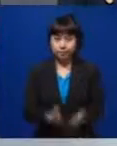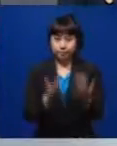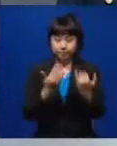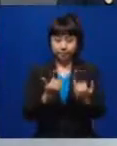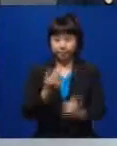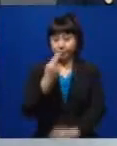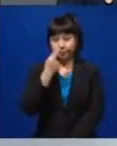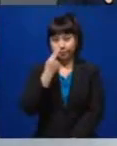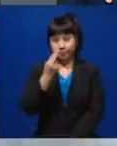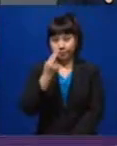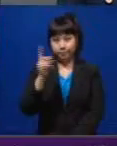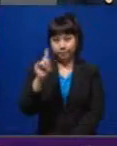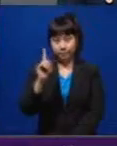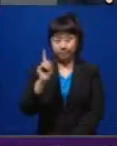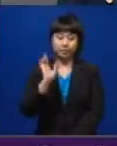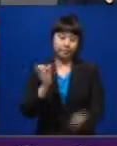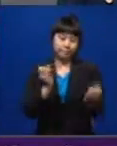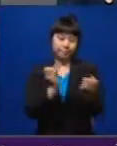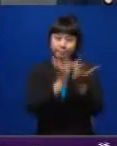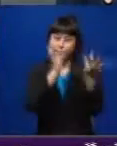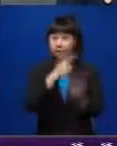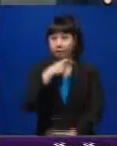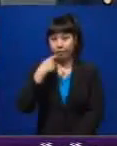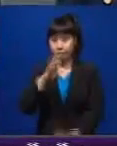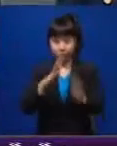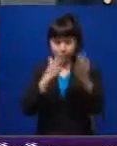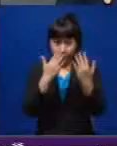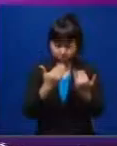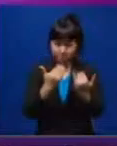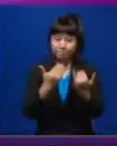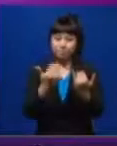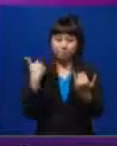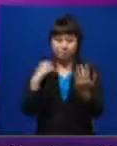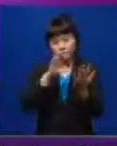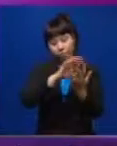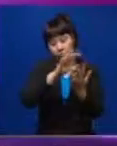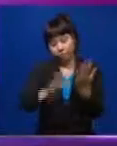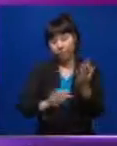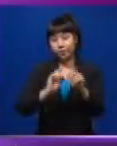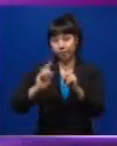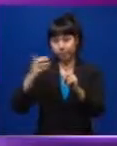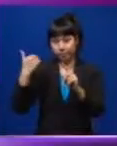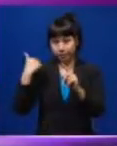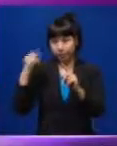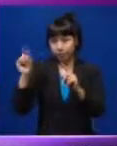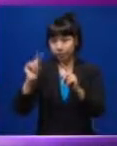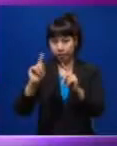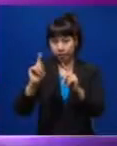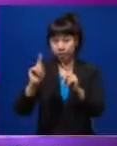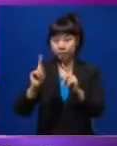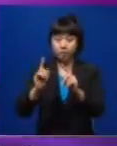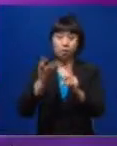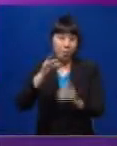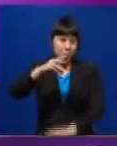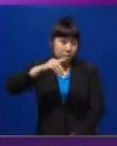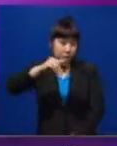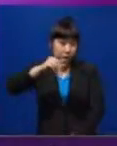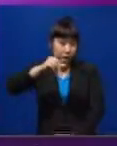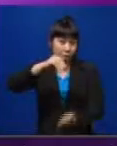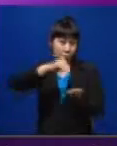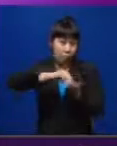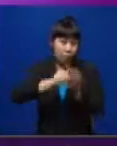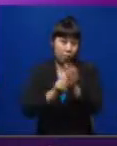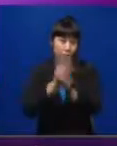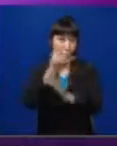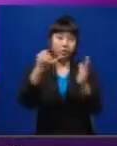ช่วนี้มาตดตามสถานการณไฟแร generator ซึ่ตอนนี้ก็เริ่มส่วผกระทบหนหลายพนที่โดยเฉพาะพื้นที่oversงมานาวยัจัหวชัย